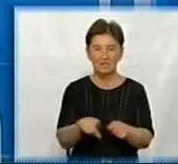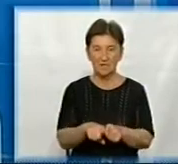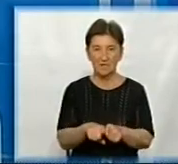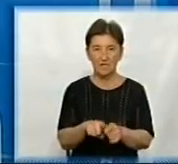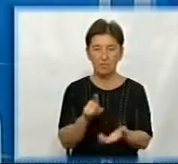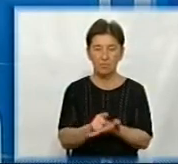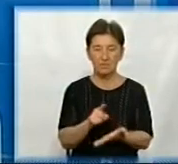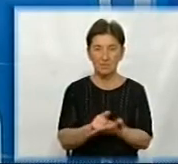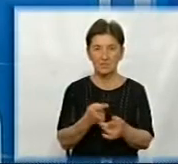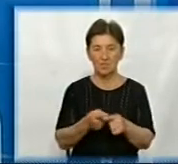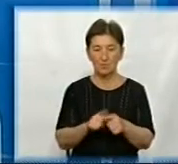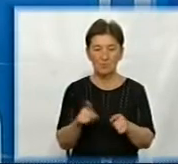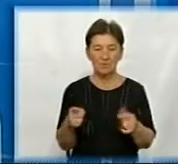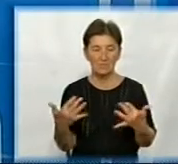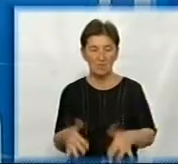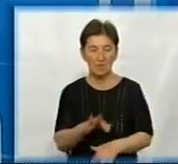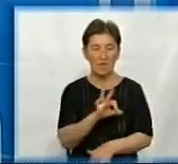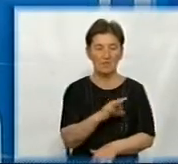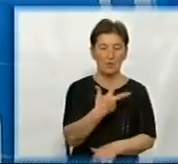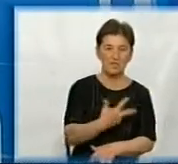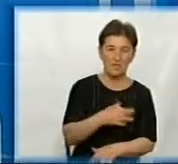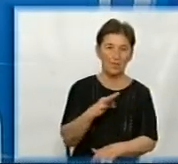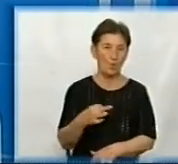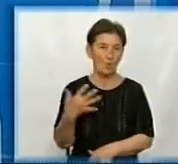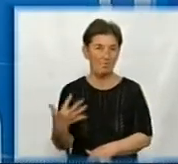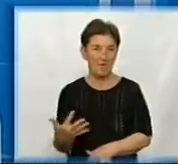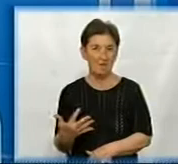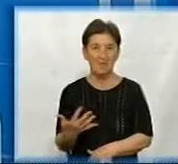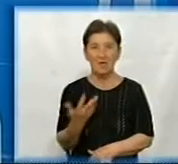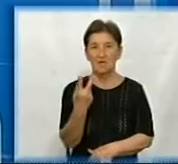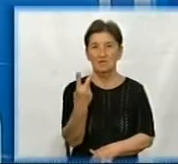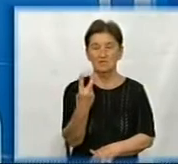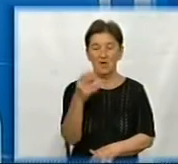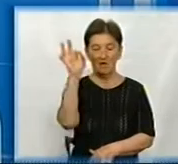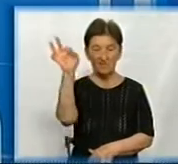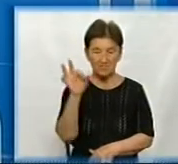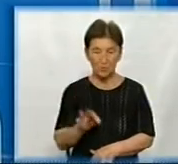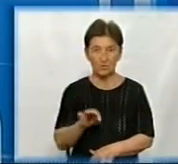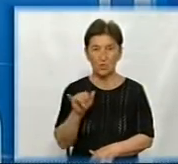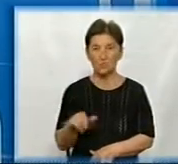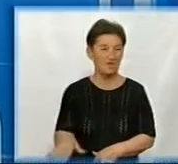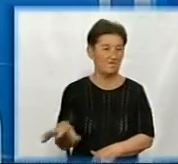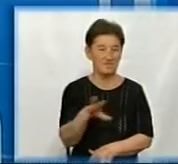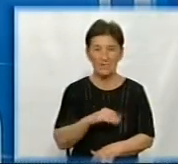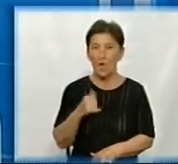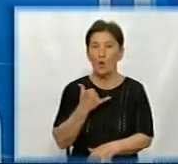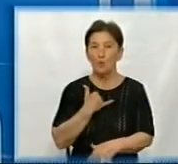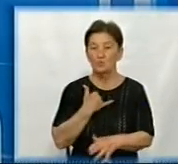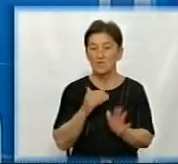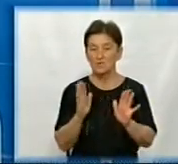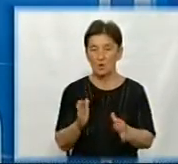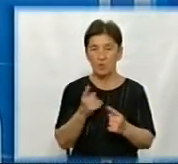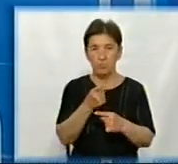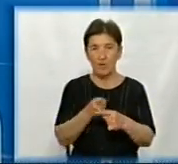тут сперечаємось 0,3-0,5, те, хто платить там 2%, і це нормально, тому що в них всі платять, а в нас платить там, умовно кажучи,